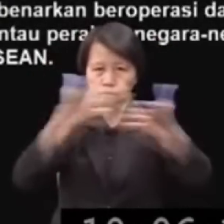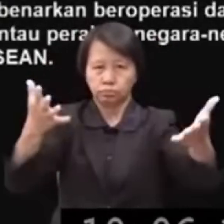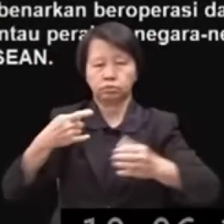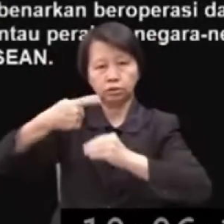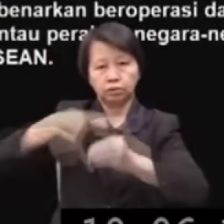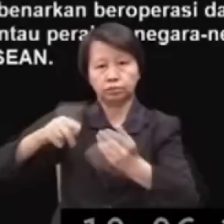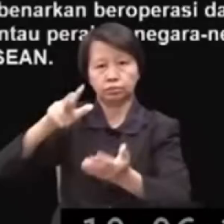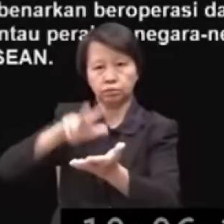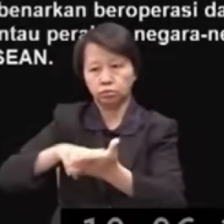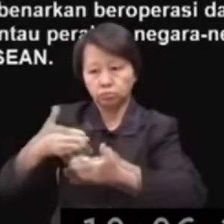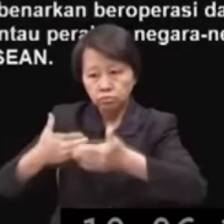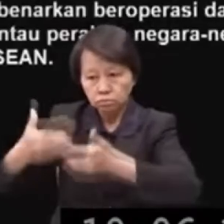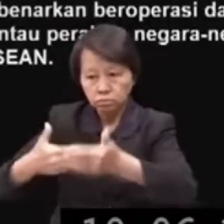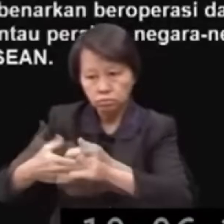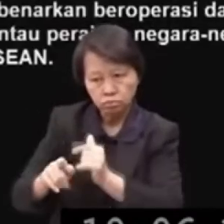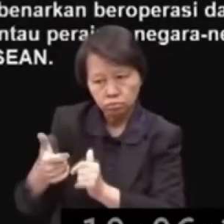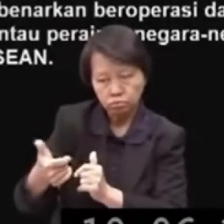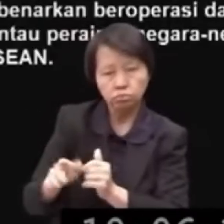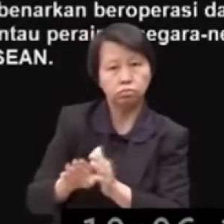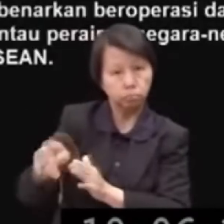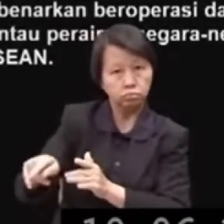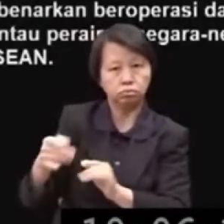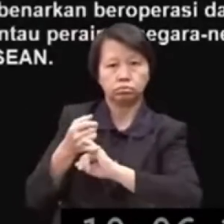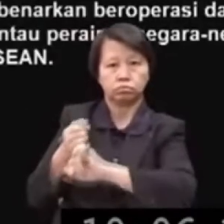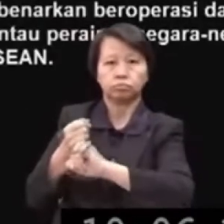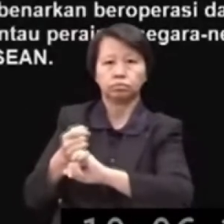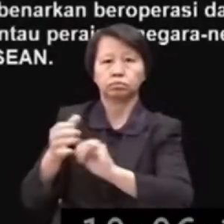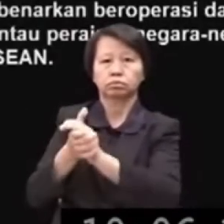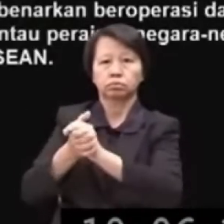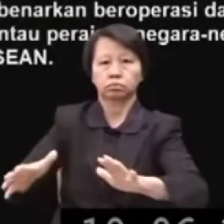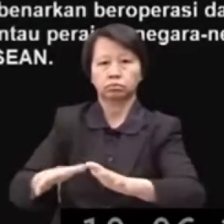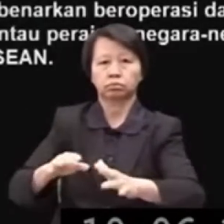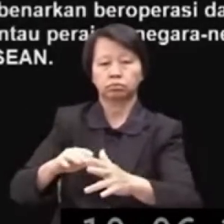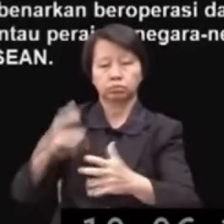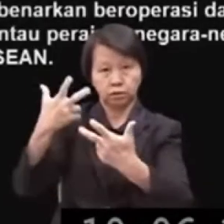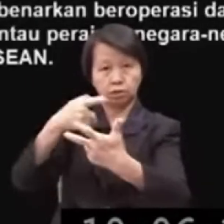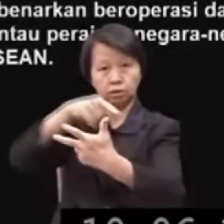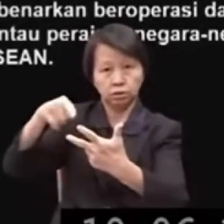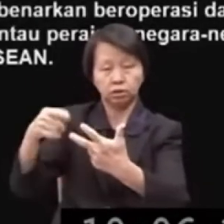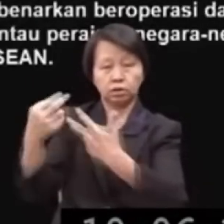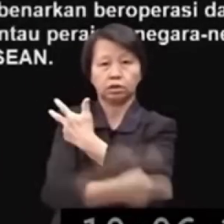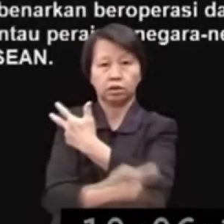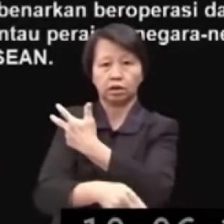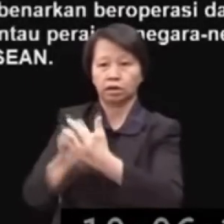mengenai status kemajuan pelaksanaan perjanjian keselamatan tiga hal